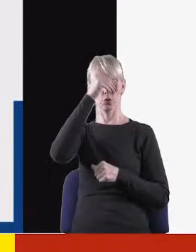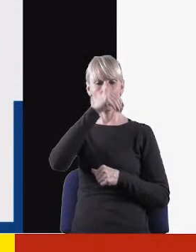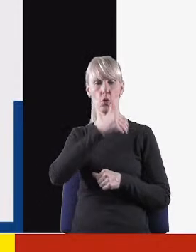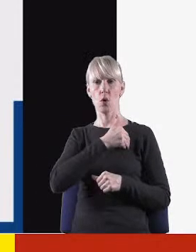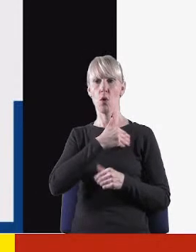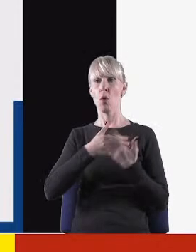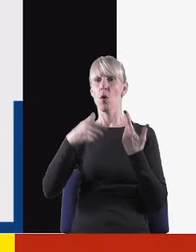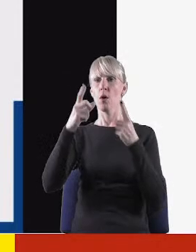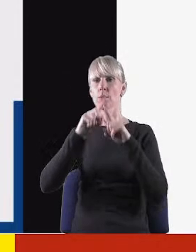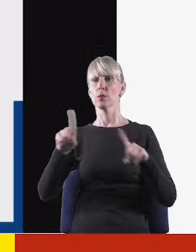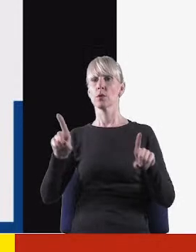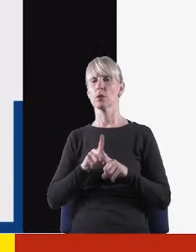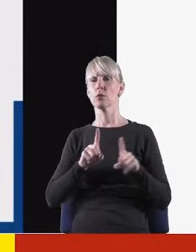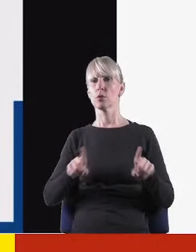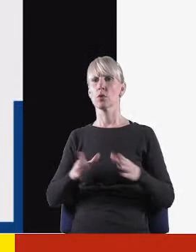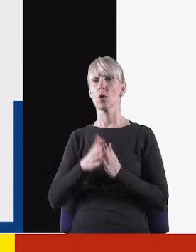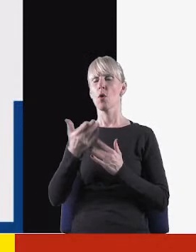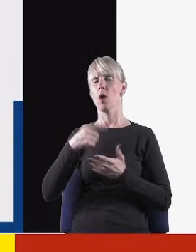szachowe.